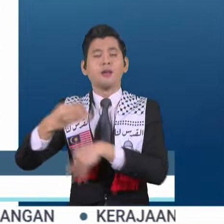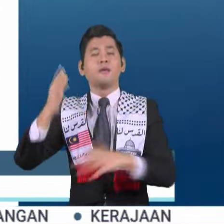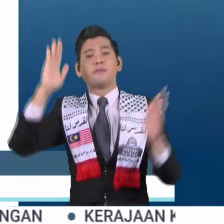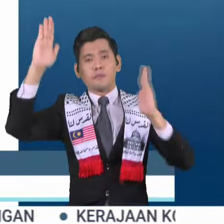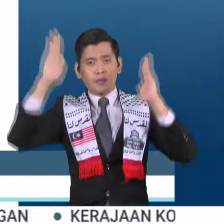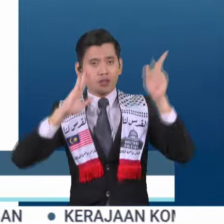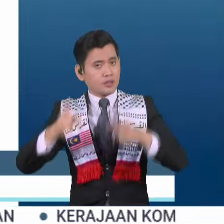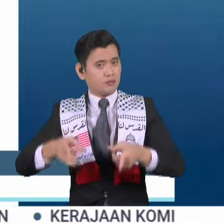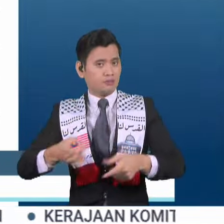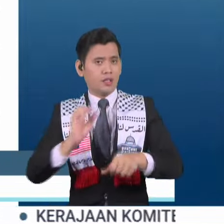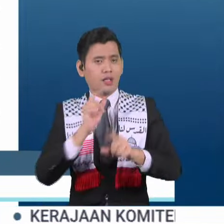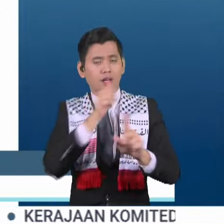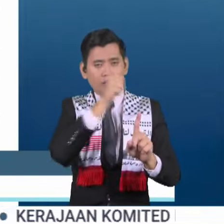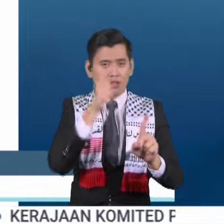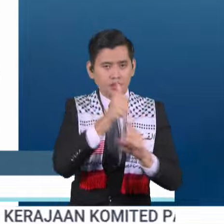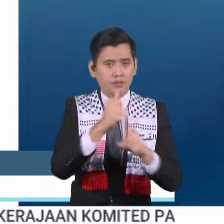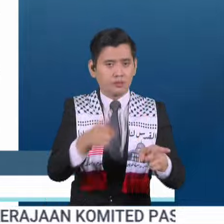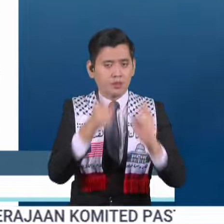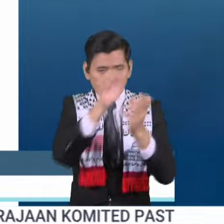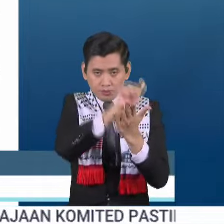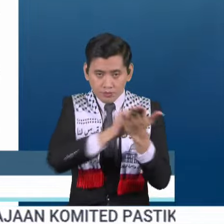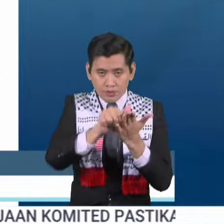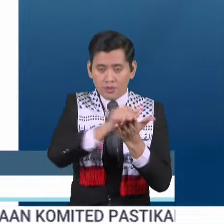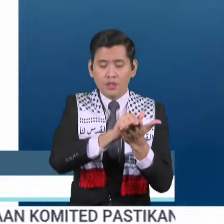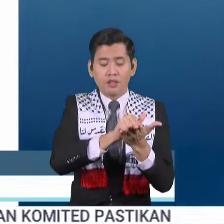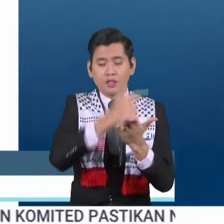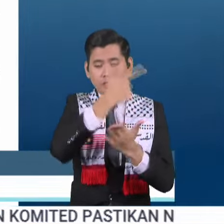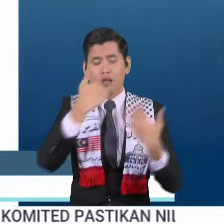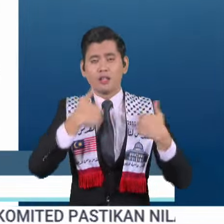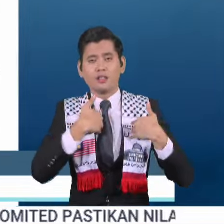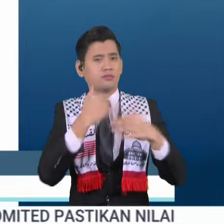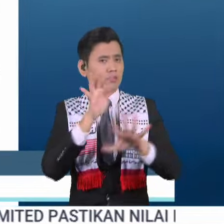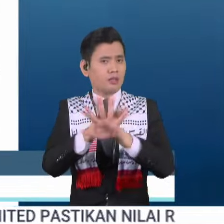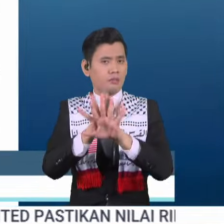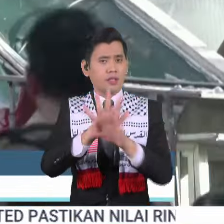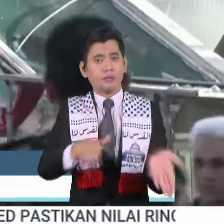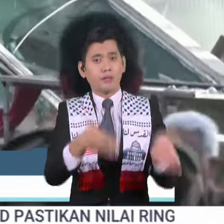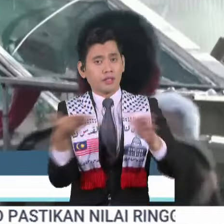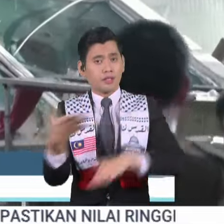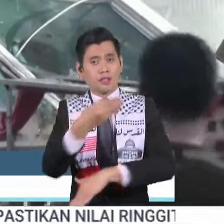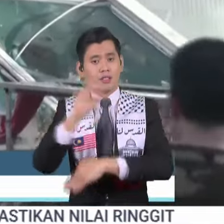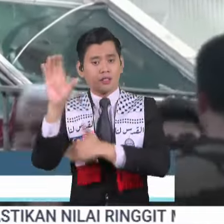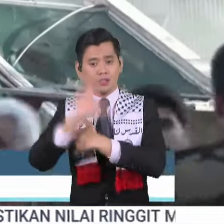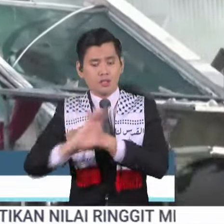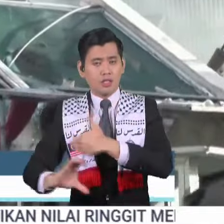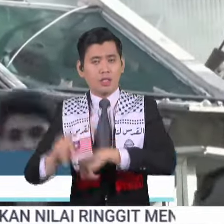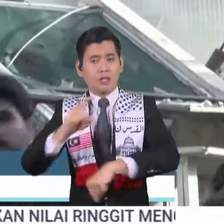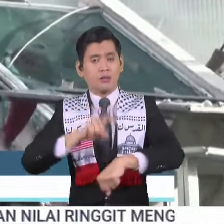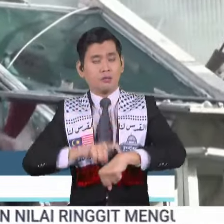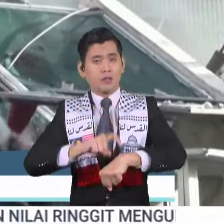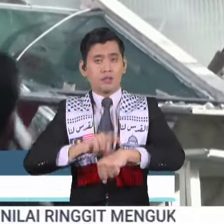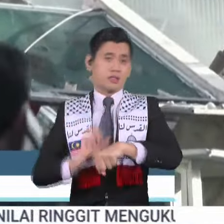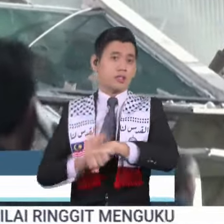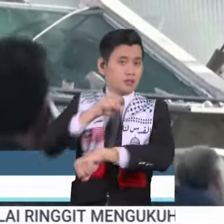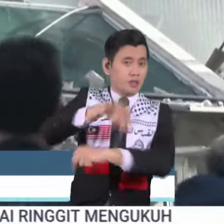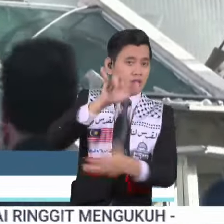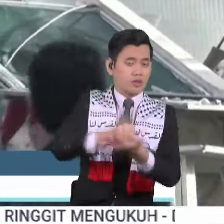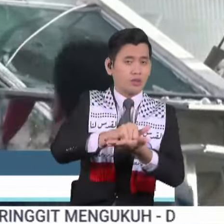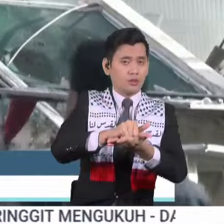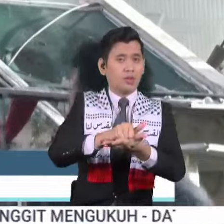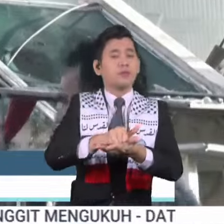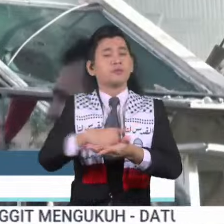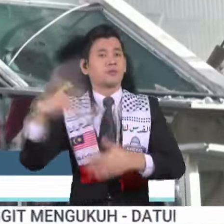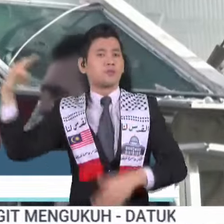penyiasatan menyeluruh terhadap serangan berkenaan yang mengakibatkan beberapa kematian dan kecederaan. Dalam serangan itu, pesawat perang